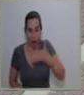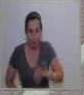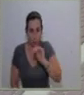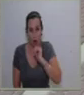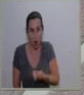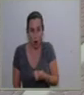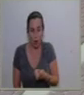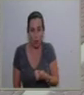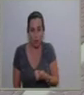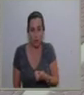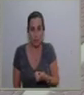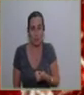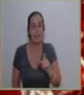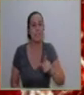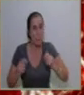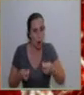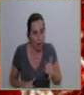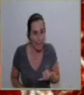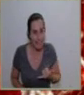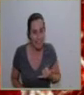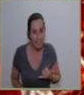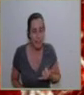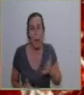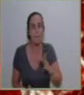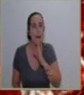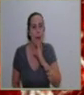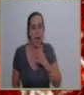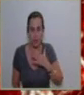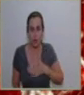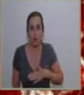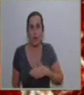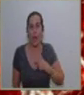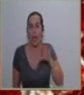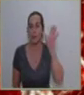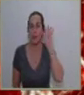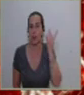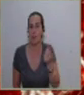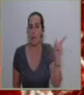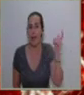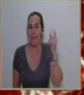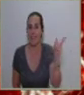רוצה? יאללה, זה עסקה סגורה. מה הבעיה, אבא? אתה רוצה שאני אדבר איתו? אני לא שומע, אתה דוד.